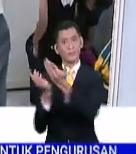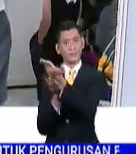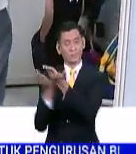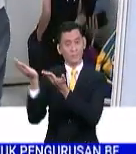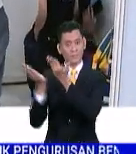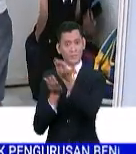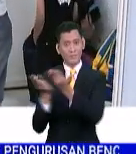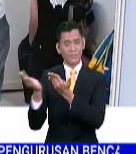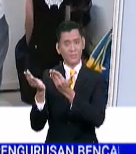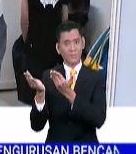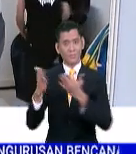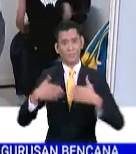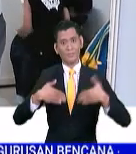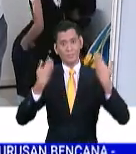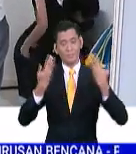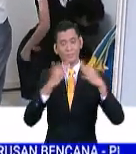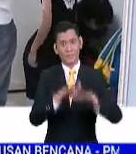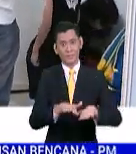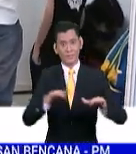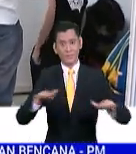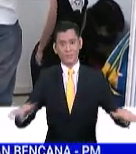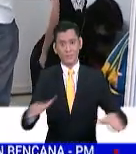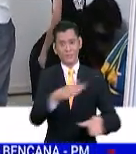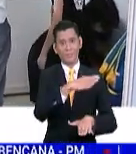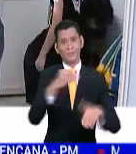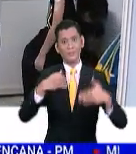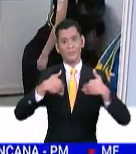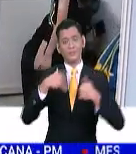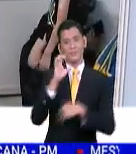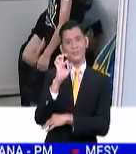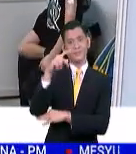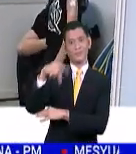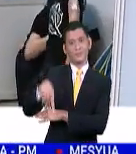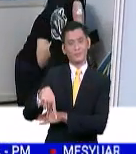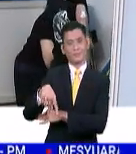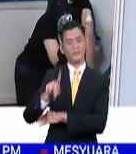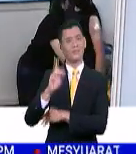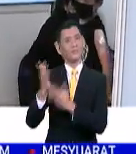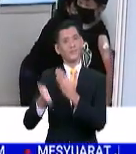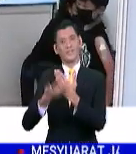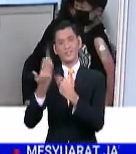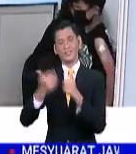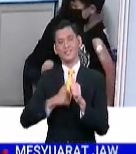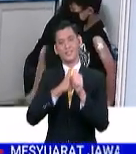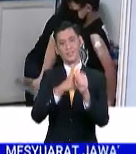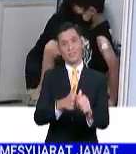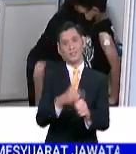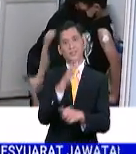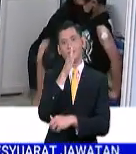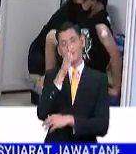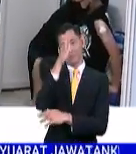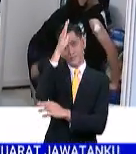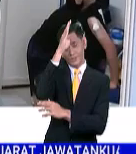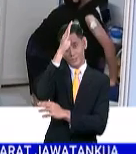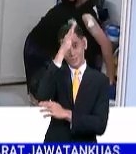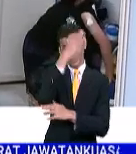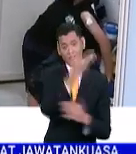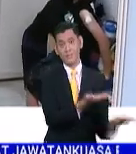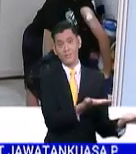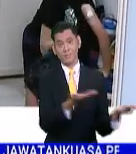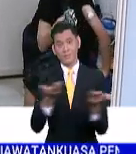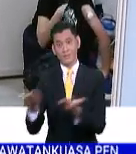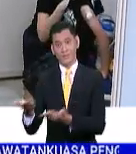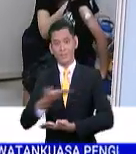bersifat mesra kanak-kanak dan juga mempunyai SOP yang mudah diikuti oleh golongan ibu bapa yang membawa kanak-kanak mereka